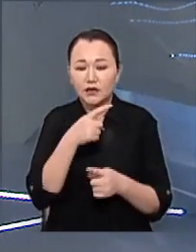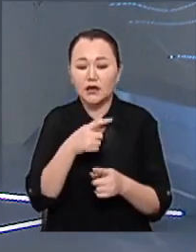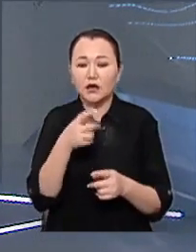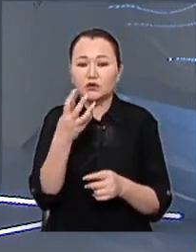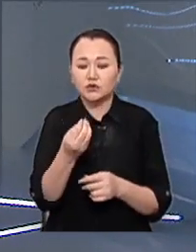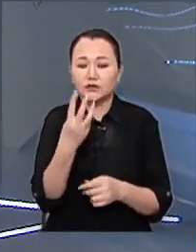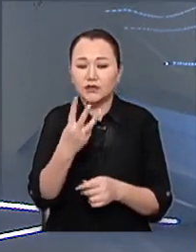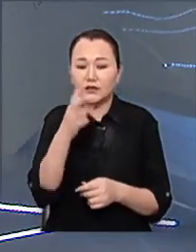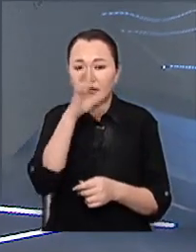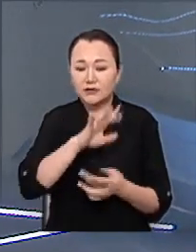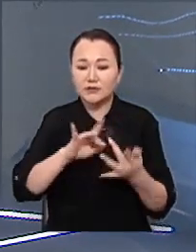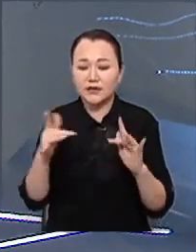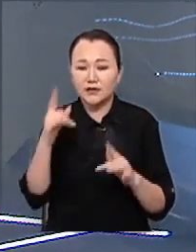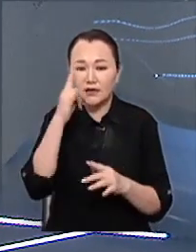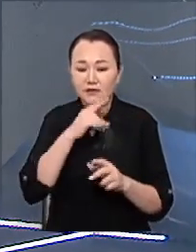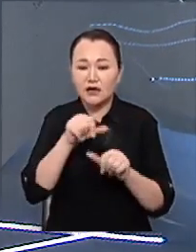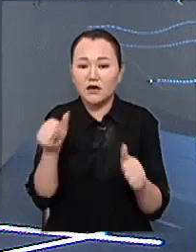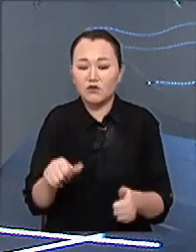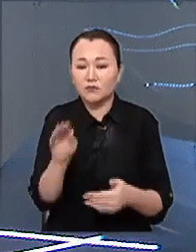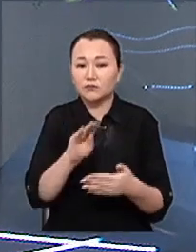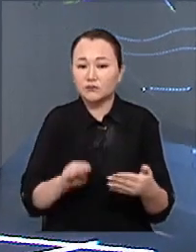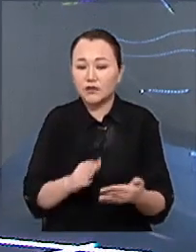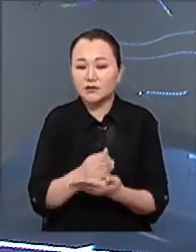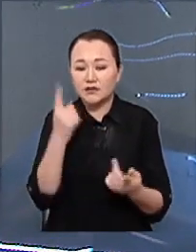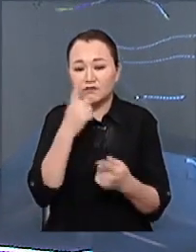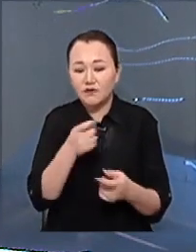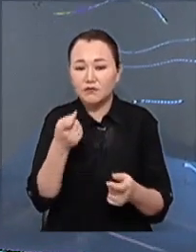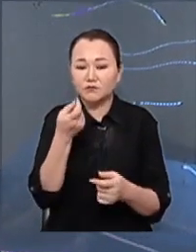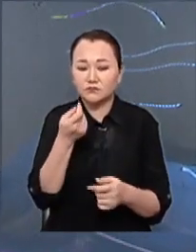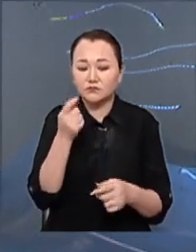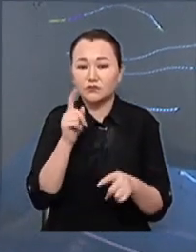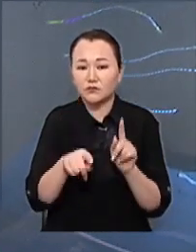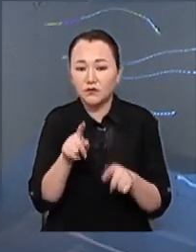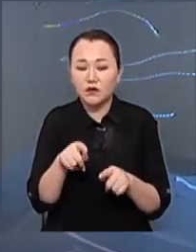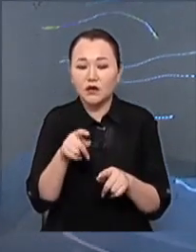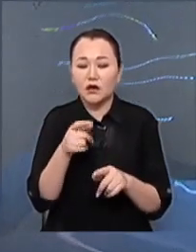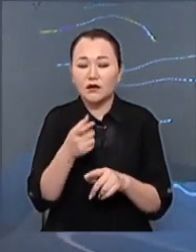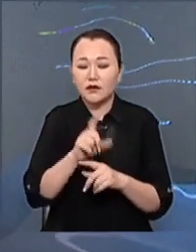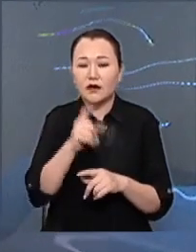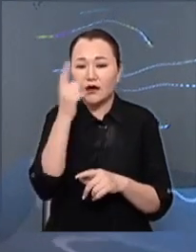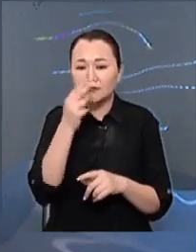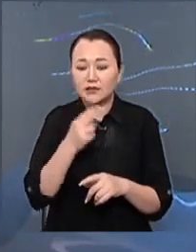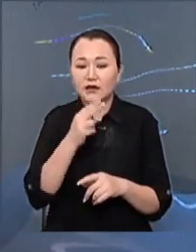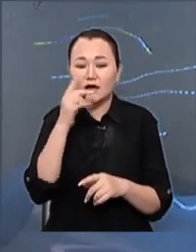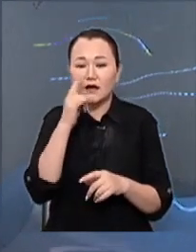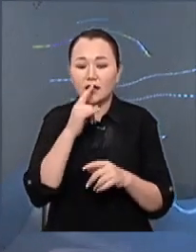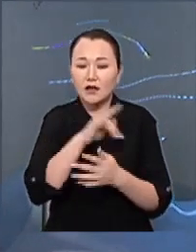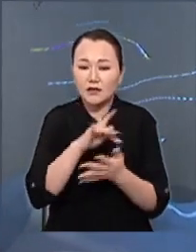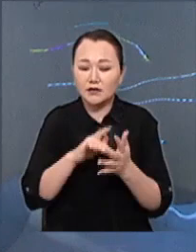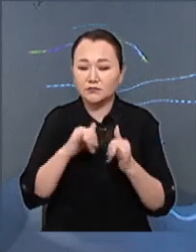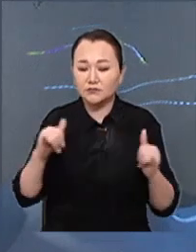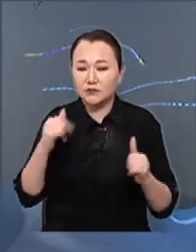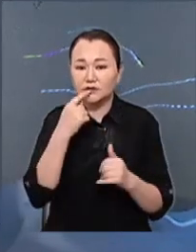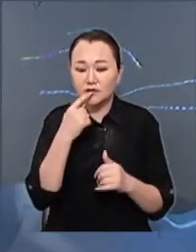Тағы 3 елдің сайты қазақша рәсімделген. Бірақ ақпарат ішінара салынады екен. Бұл туралы Астана қалалық тілдерді дамыту және архив